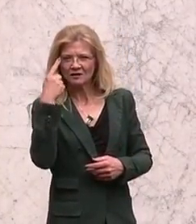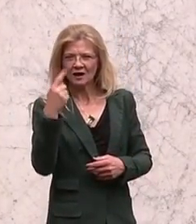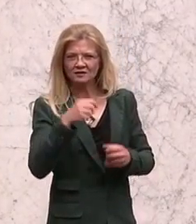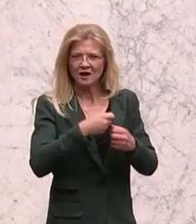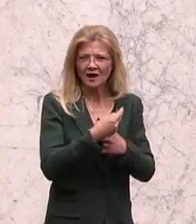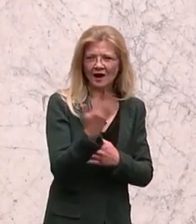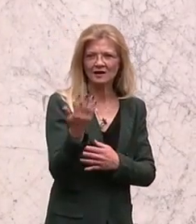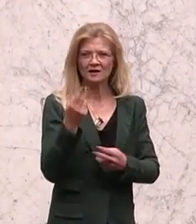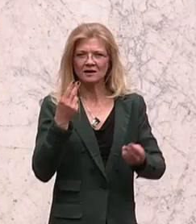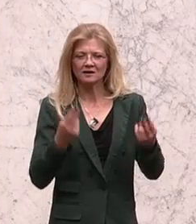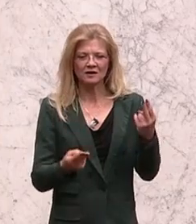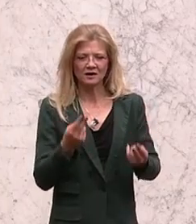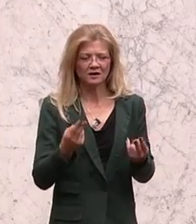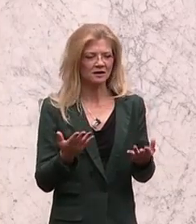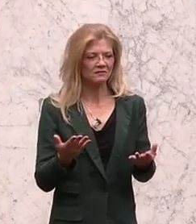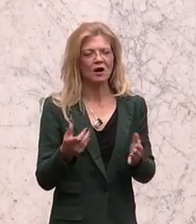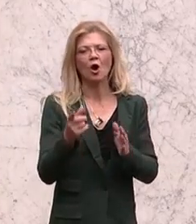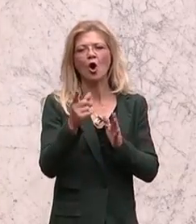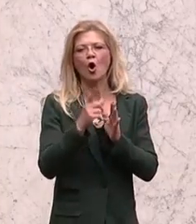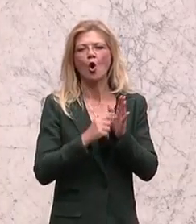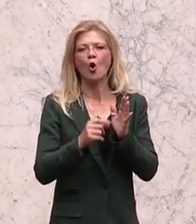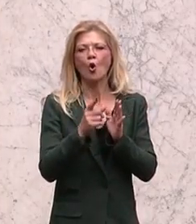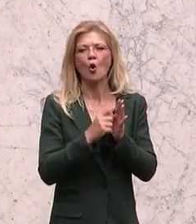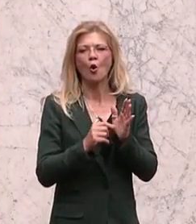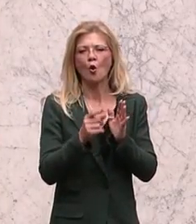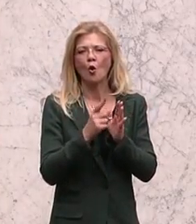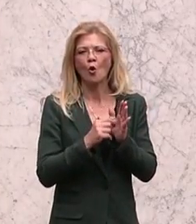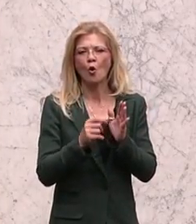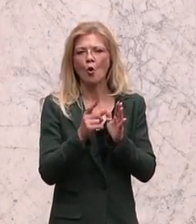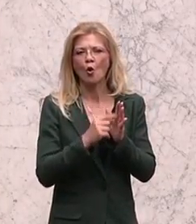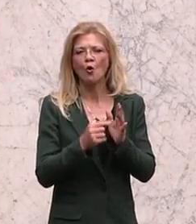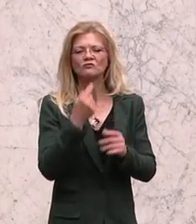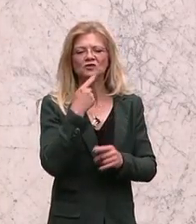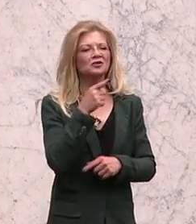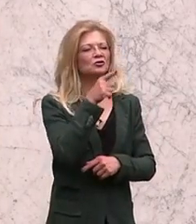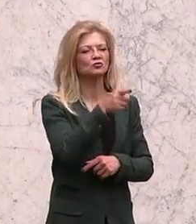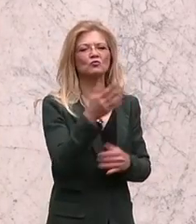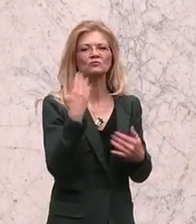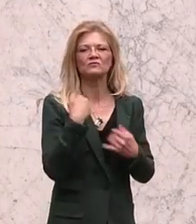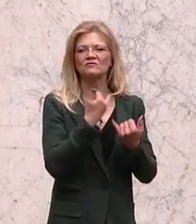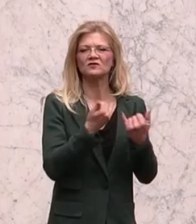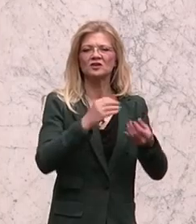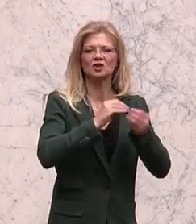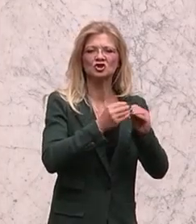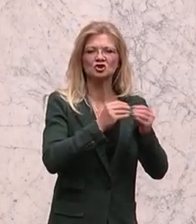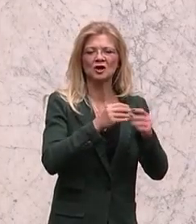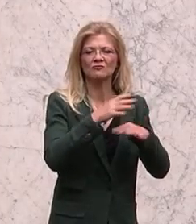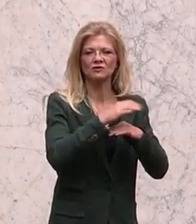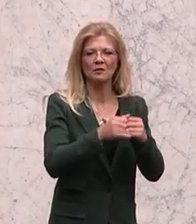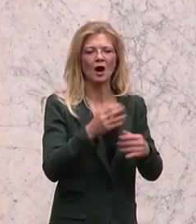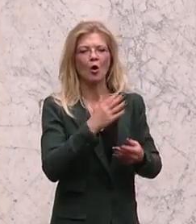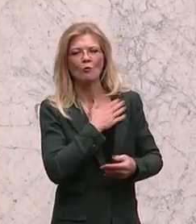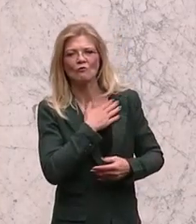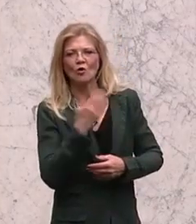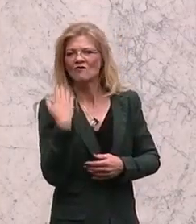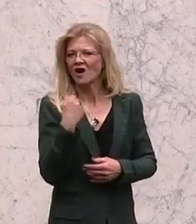Gerichte überbordend oft die Gewerbsmäßigkeit zuerkannt haben, wo sie eigentlich nicht beabsichtigt war